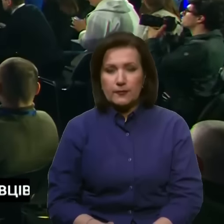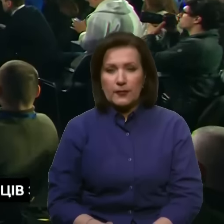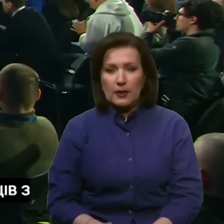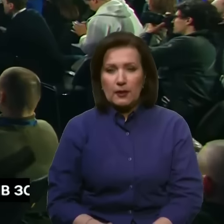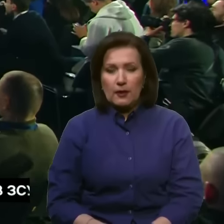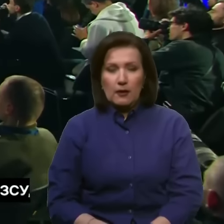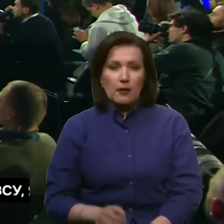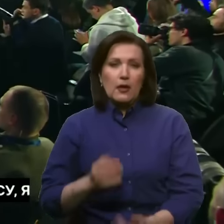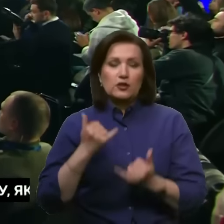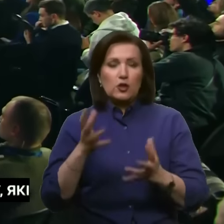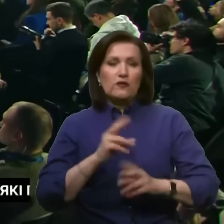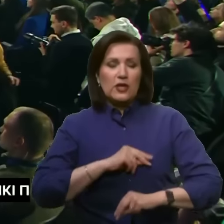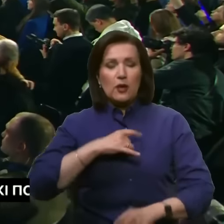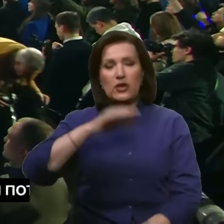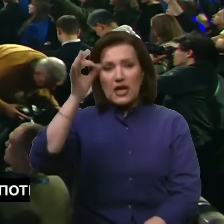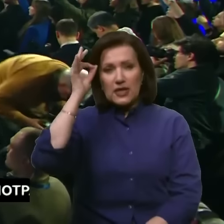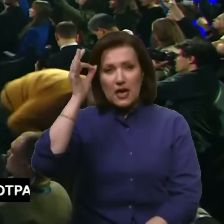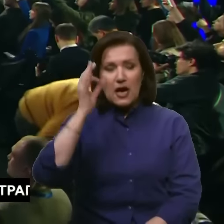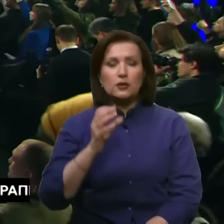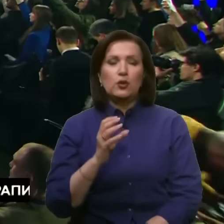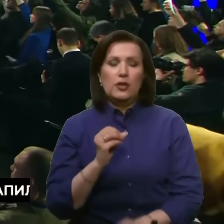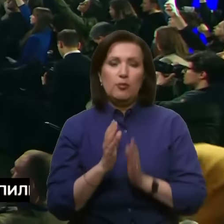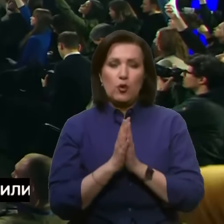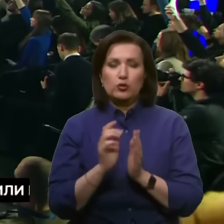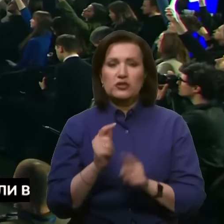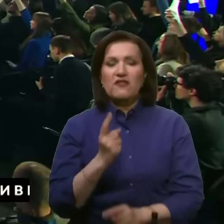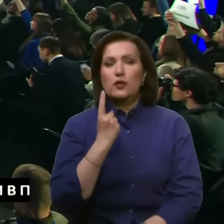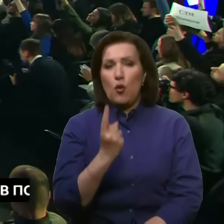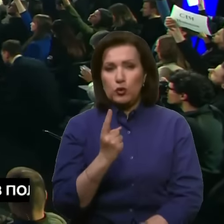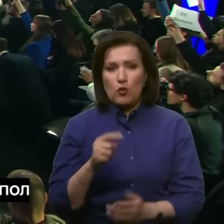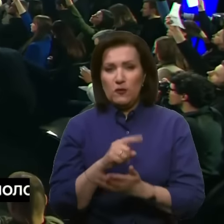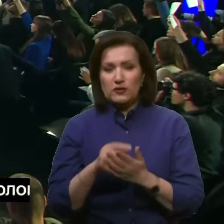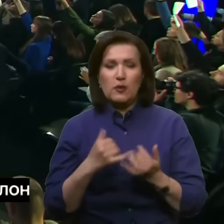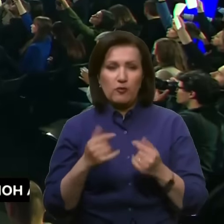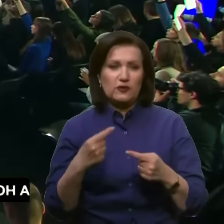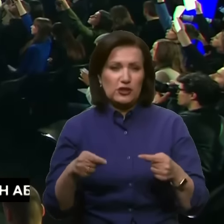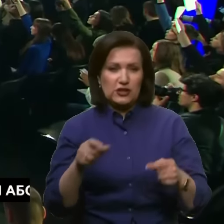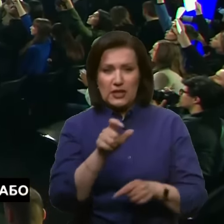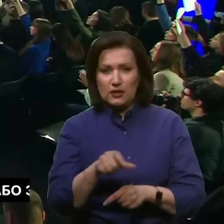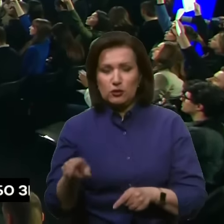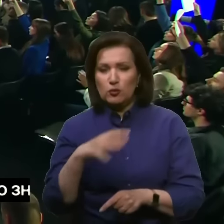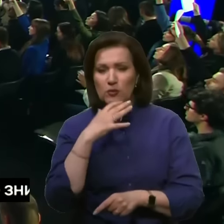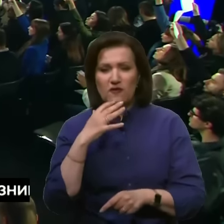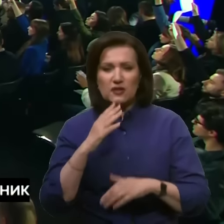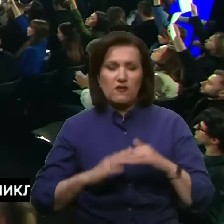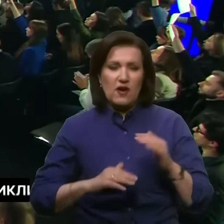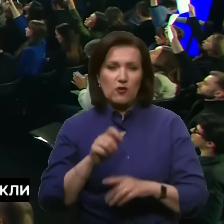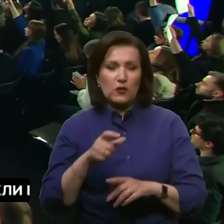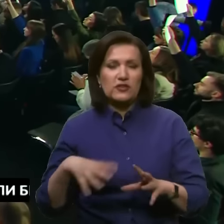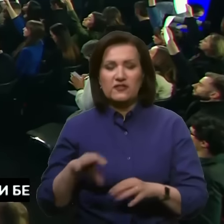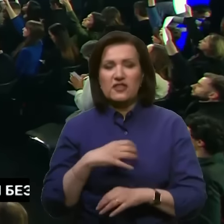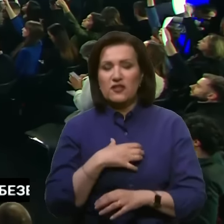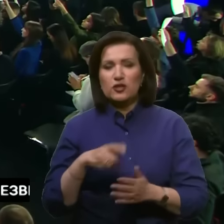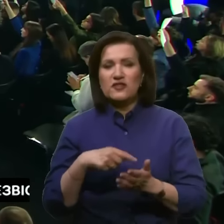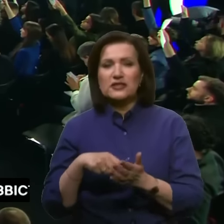Шановні колеги, я нагадую і прошу вас ставити по одному запитанню. Поважайте, будь ласка, усіх інших. Тут багато фахових людей. Я думаю, всі